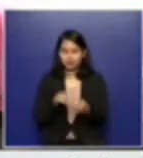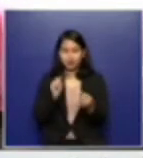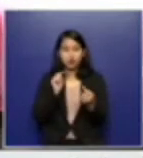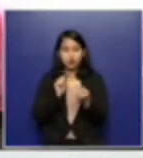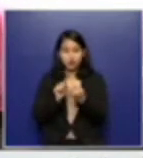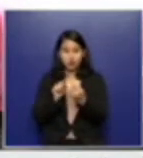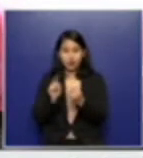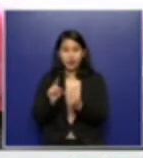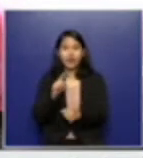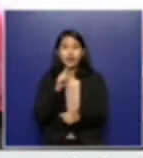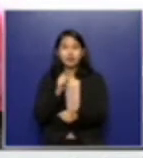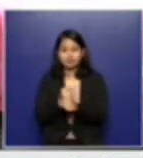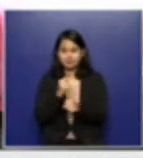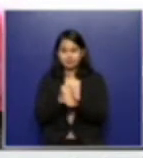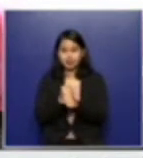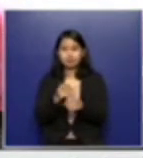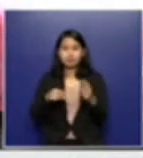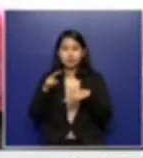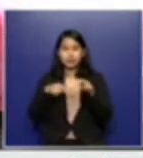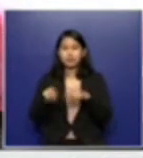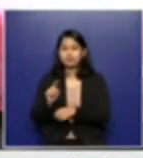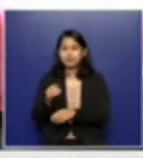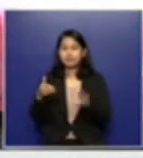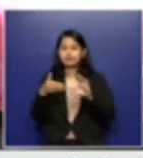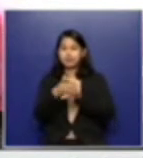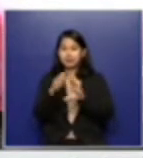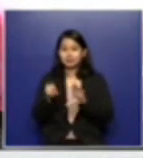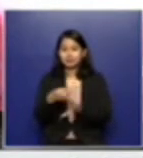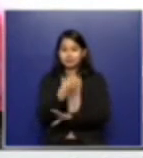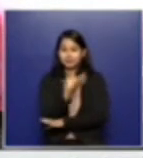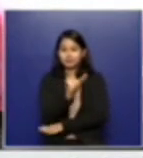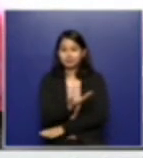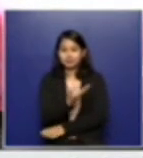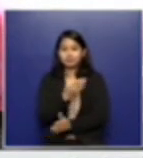านบ้างแล้วครับขอสไลด์แผ่นที่1ครับ